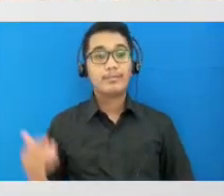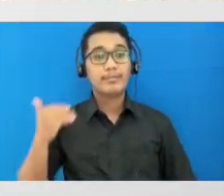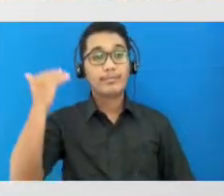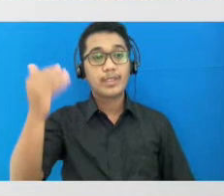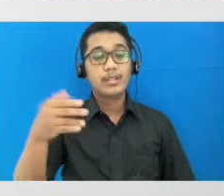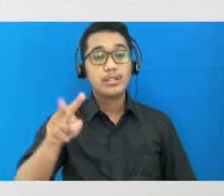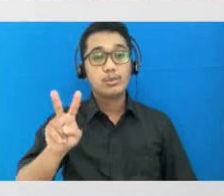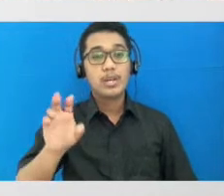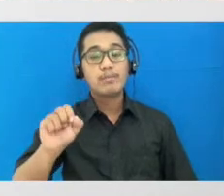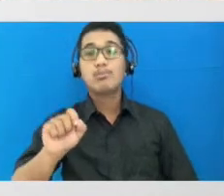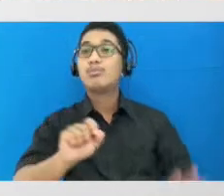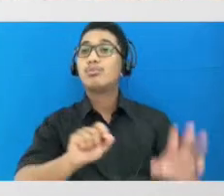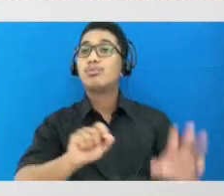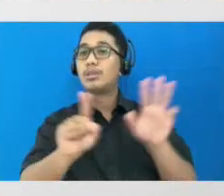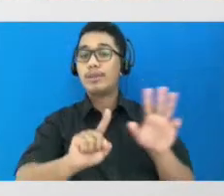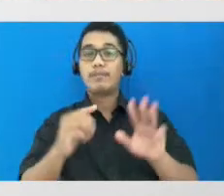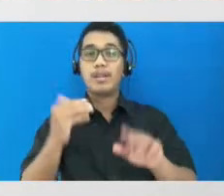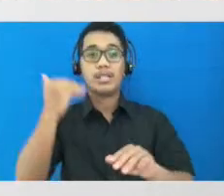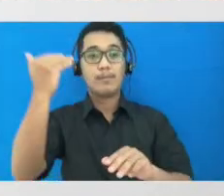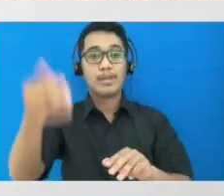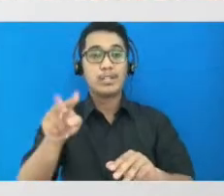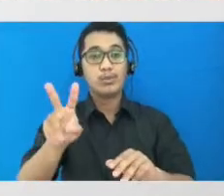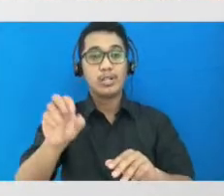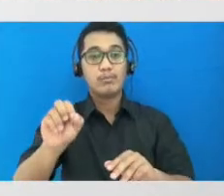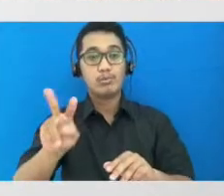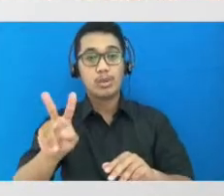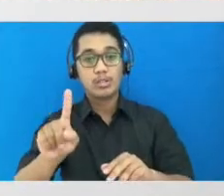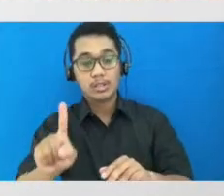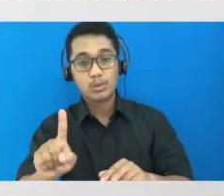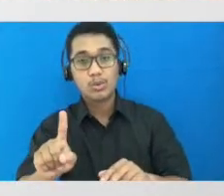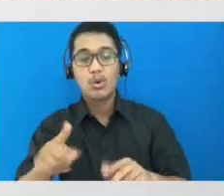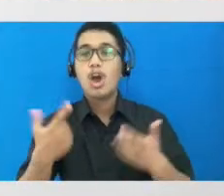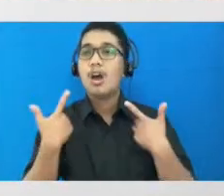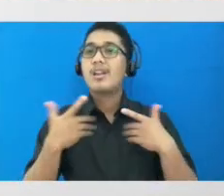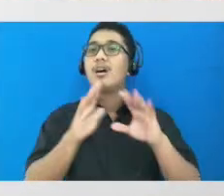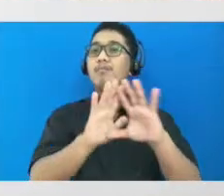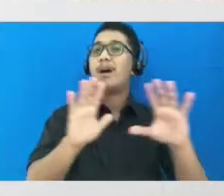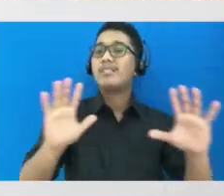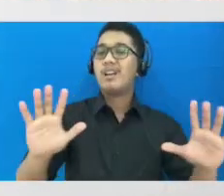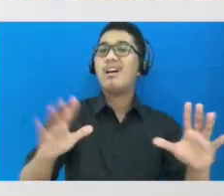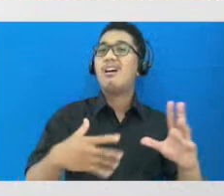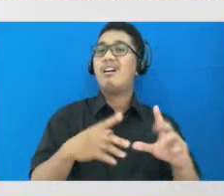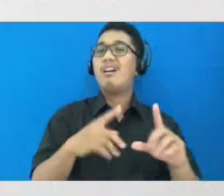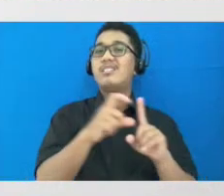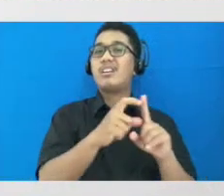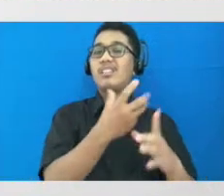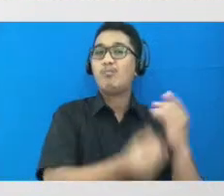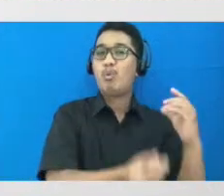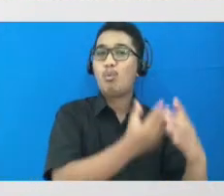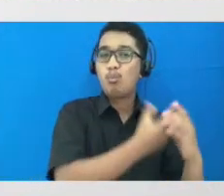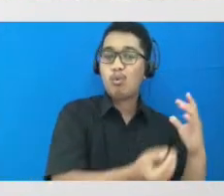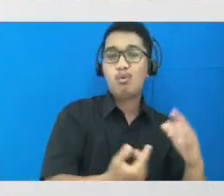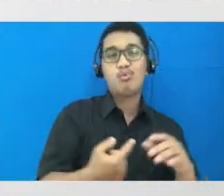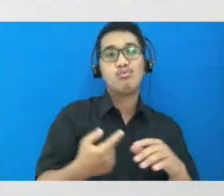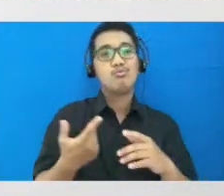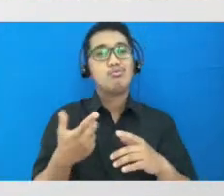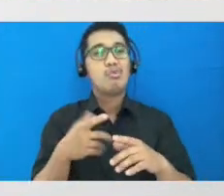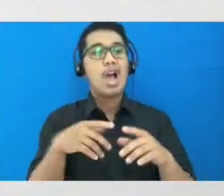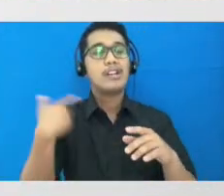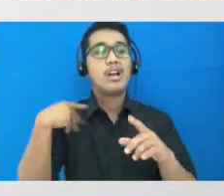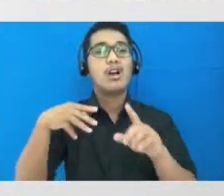terjadi 2019 sampai 2021 sangat cukup banyak data breach yang terjadi. Yang besar-besar itu adalah